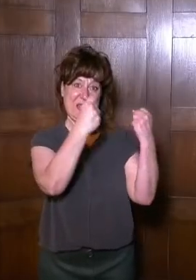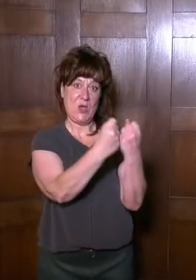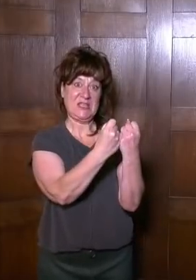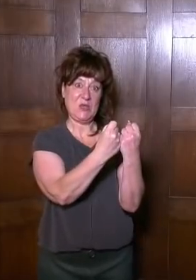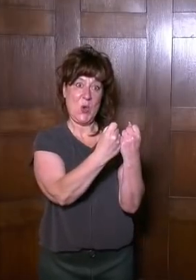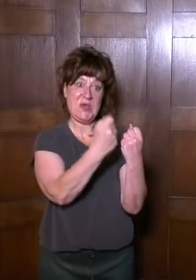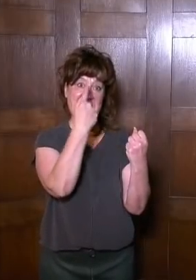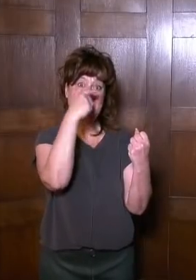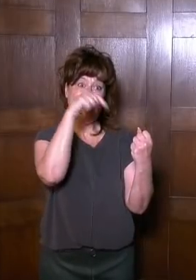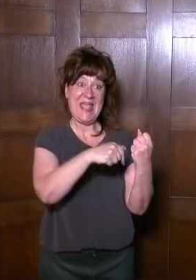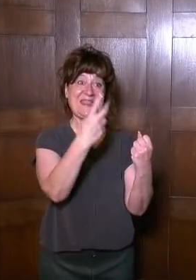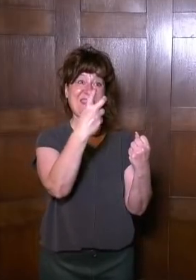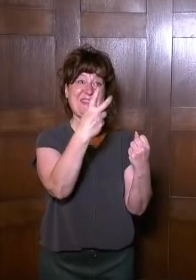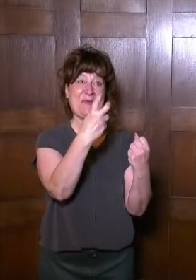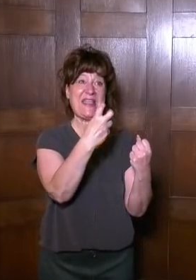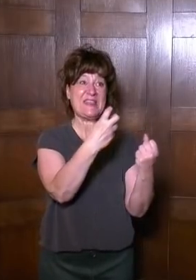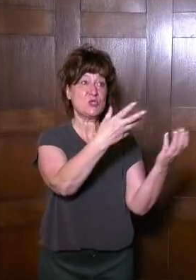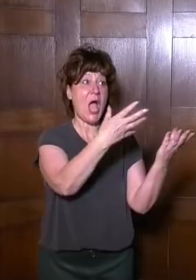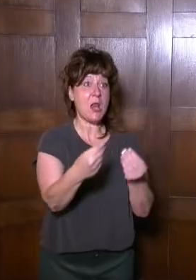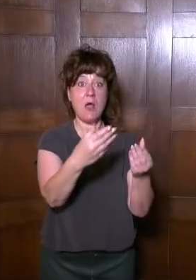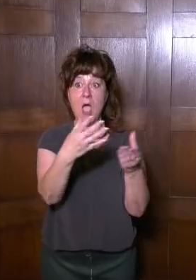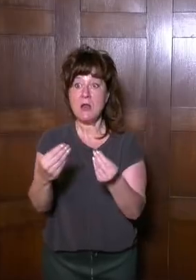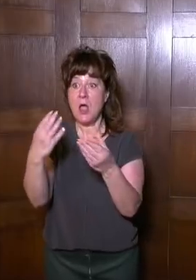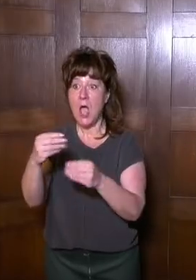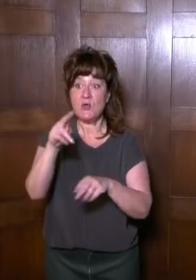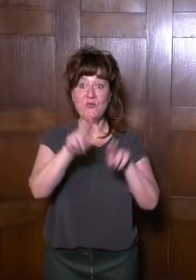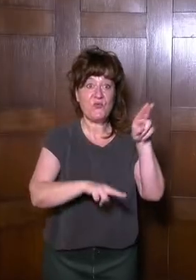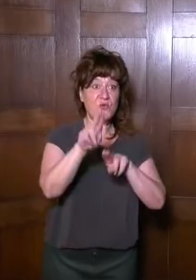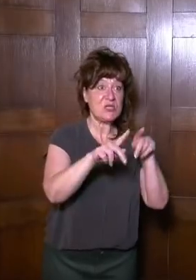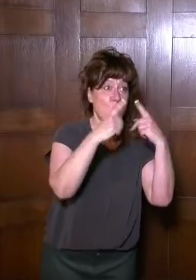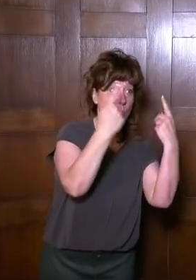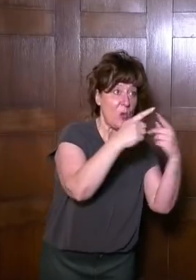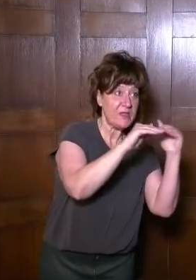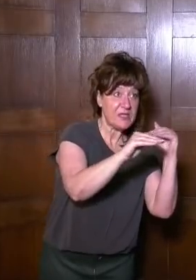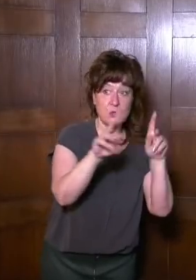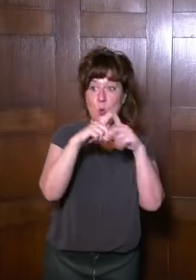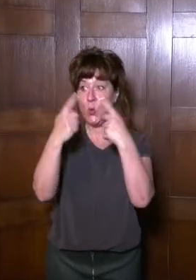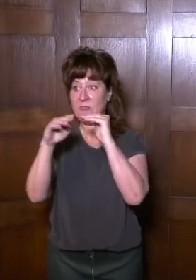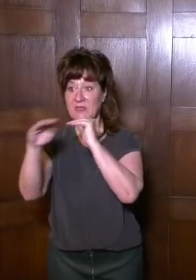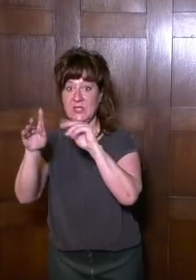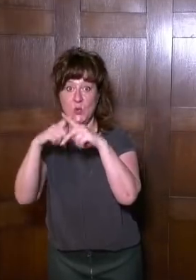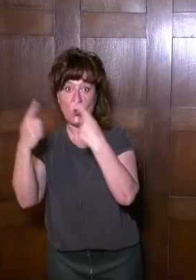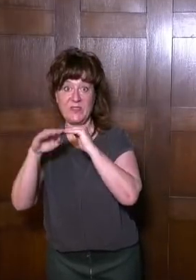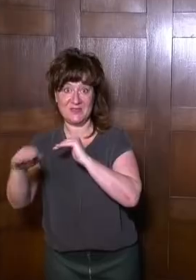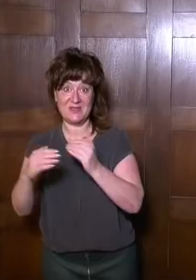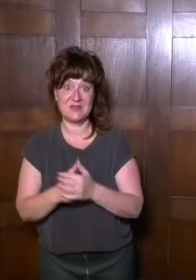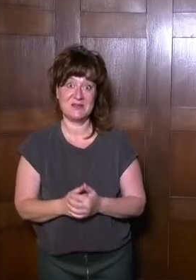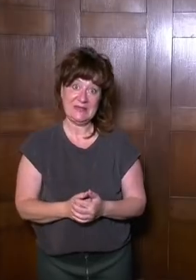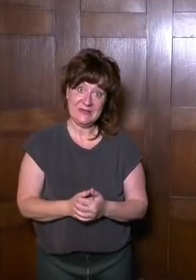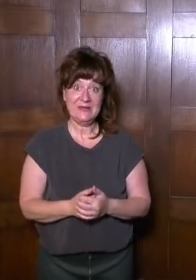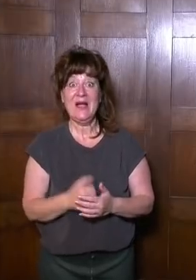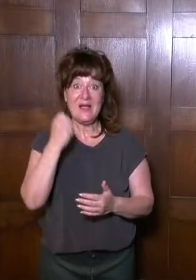er jetzt 20 Einladungen bekäme zu den unterschiedlichsten runden Tischen von allen? Das ist immer so eine Geschichte, so eine